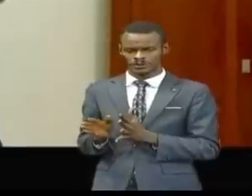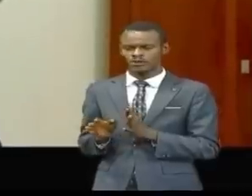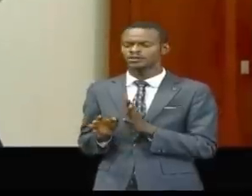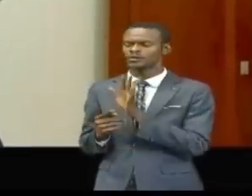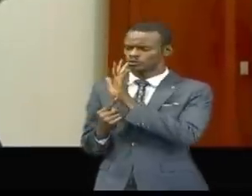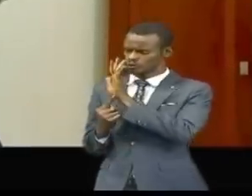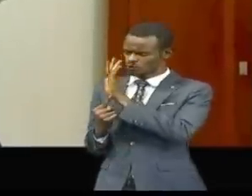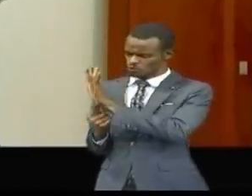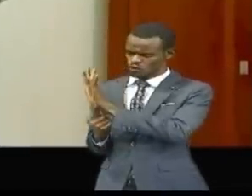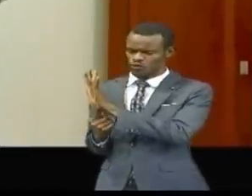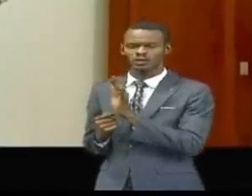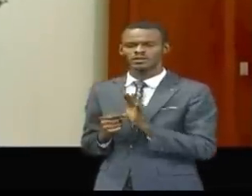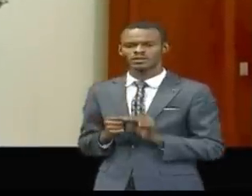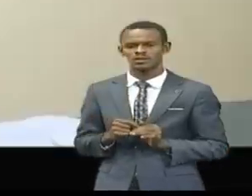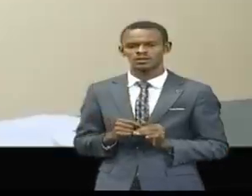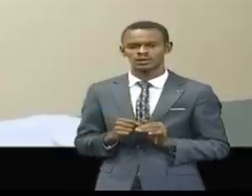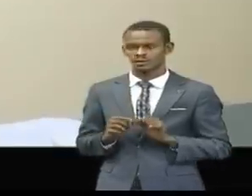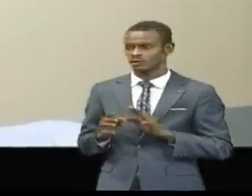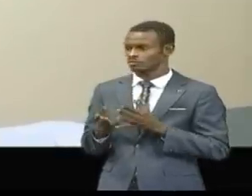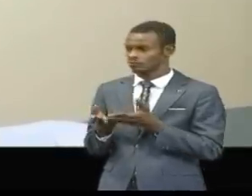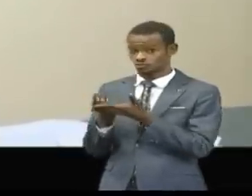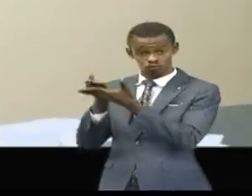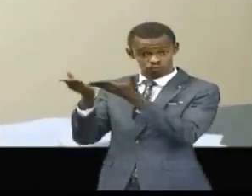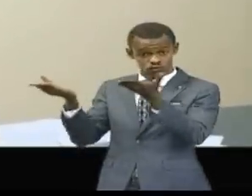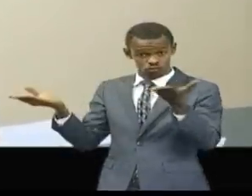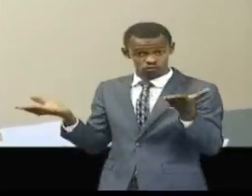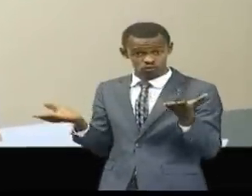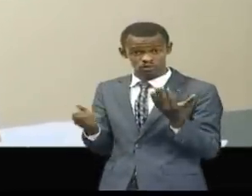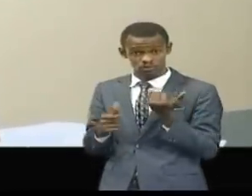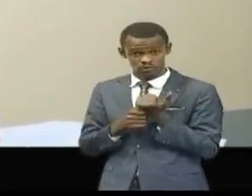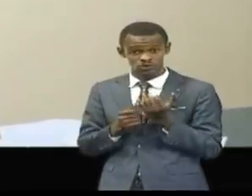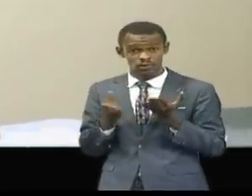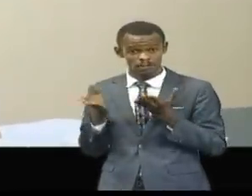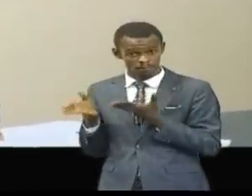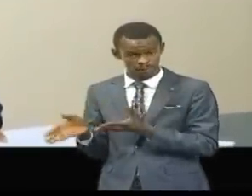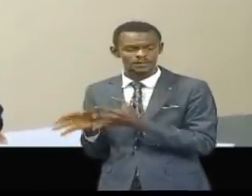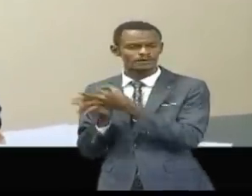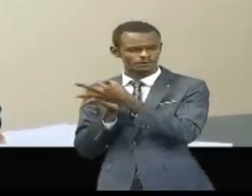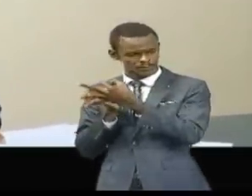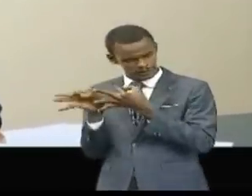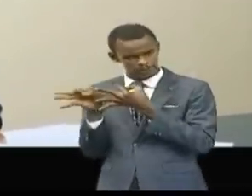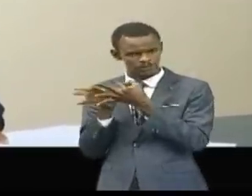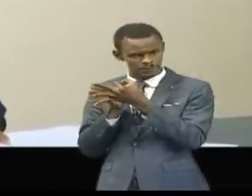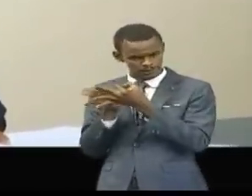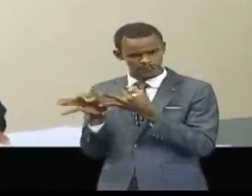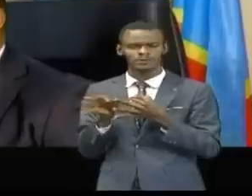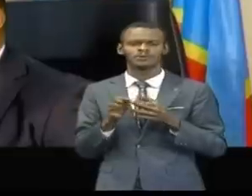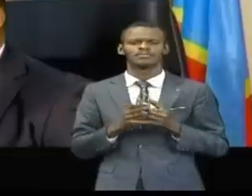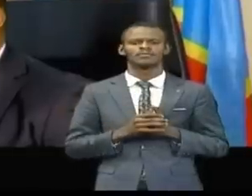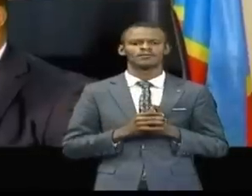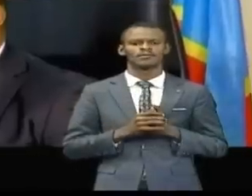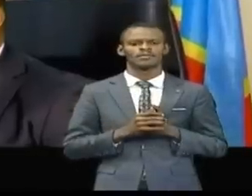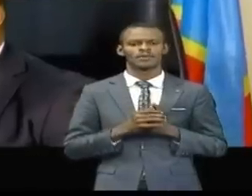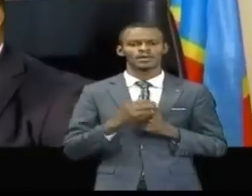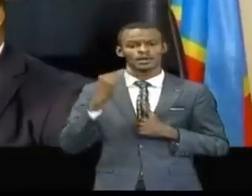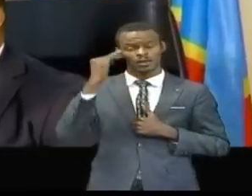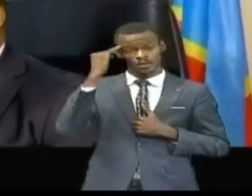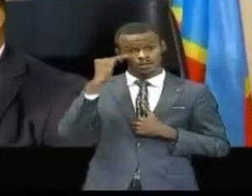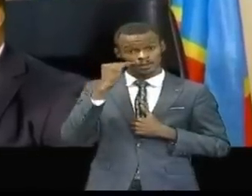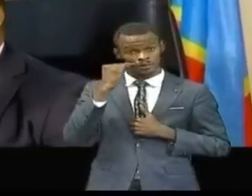devant l'ensemble des interlocuteurs rencontrés. Le ministre a été